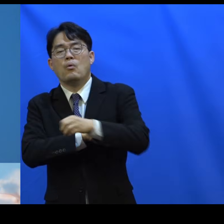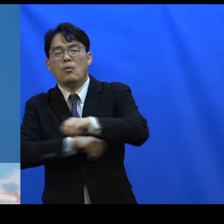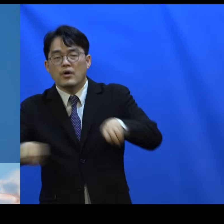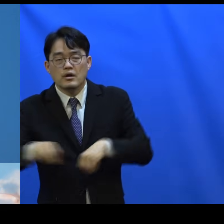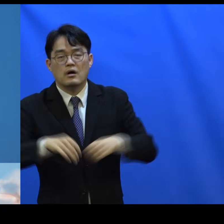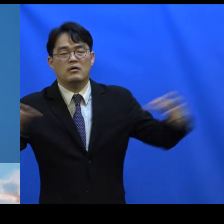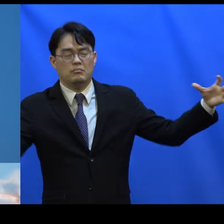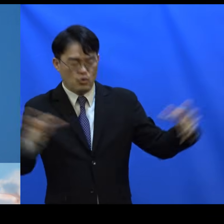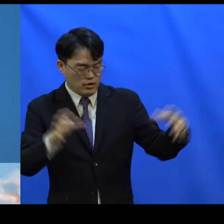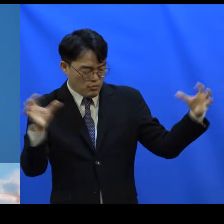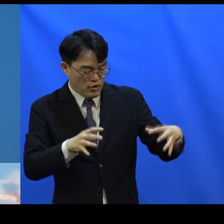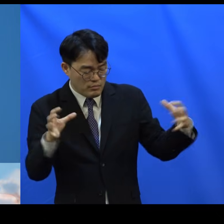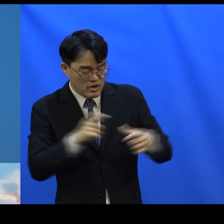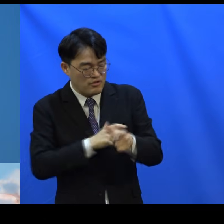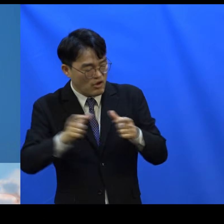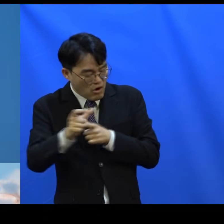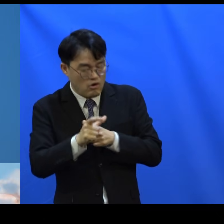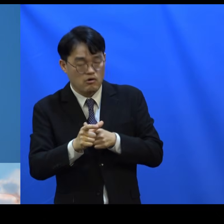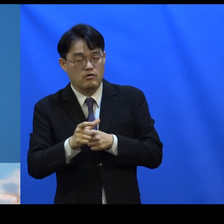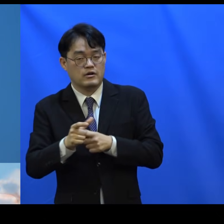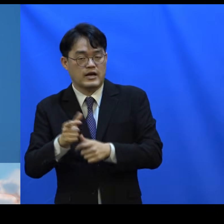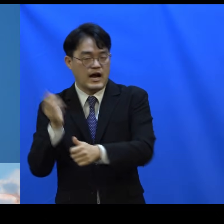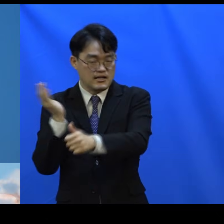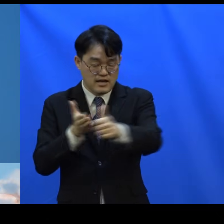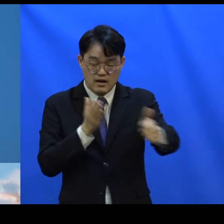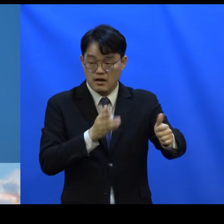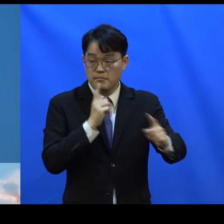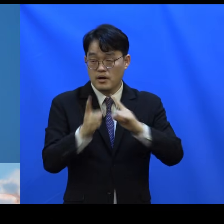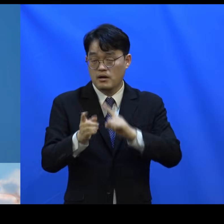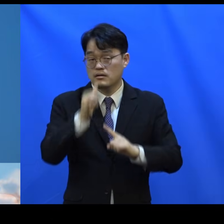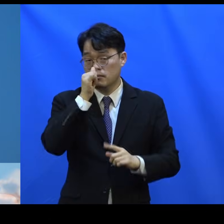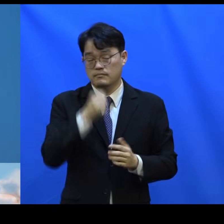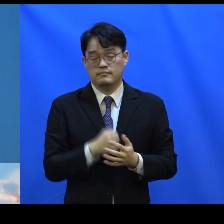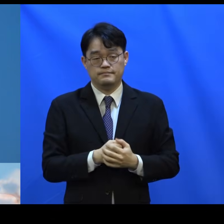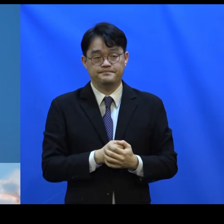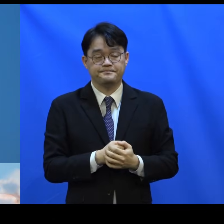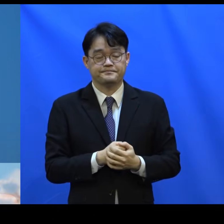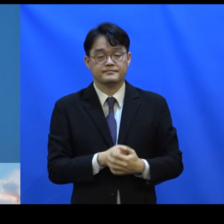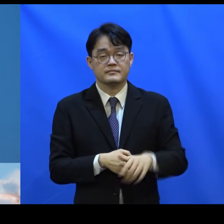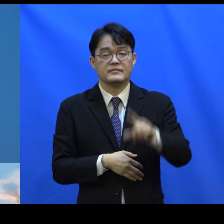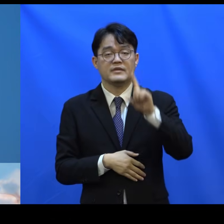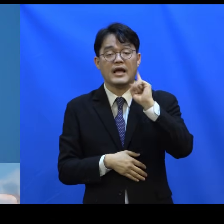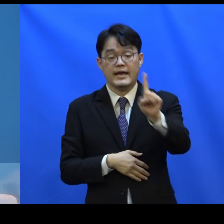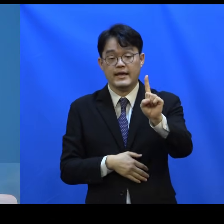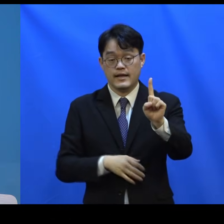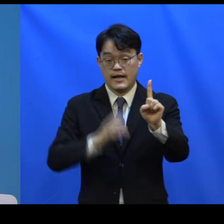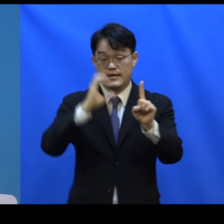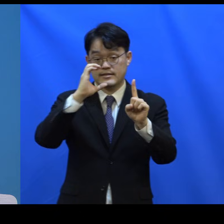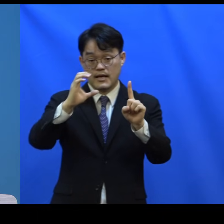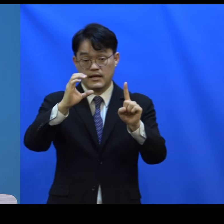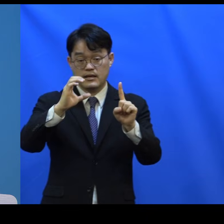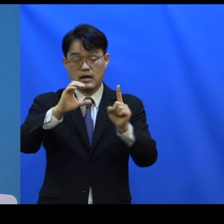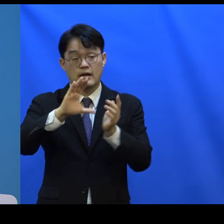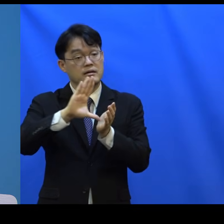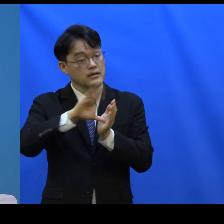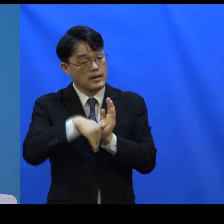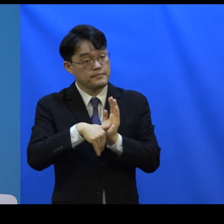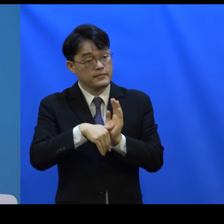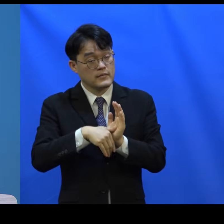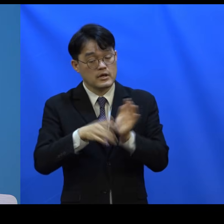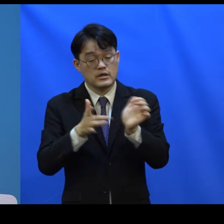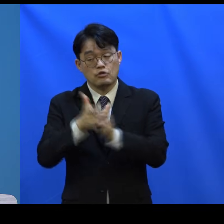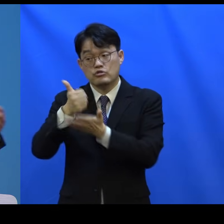모이기를 피하는 어떤 사람들의 습관이 어떤 겁니까? 1세기에 예수 믿는 사람들이 모여서